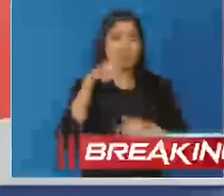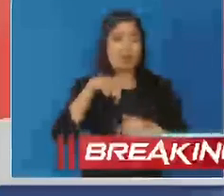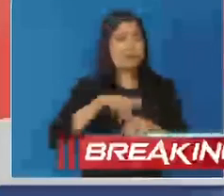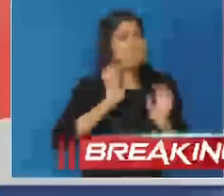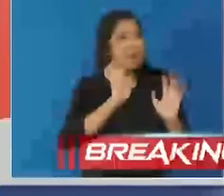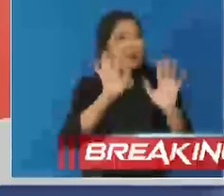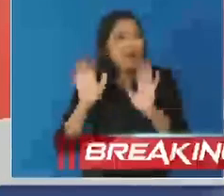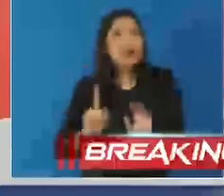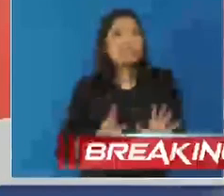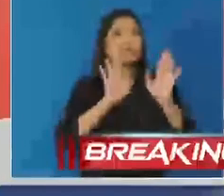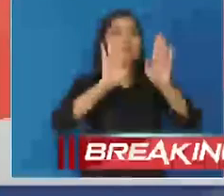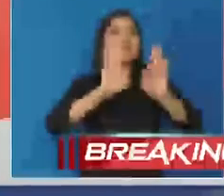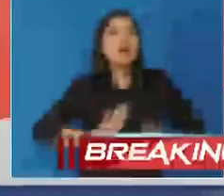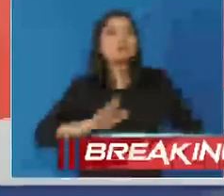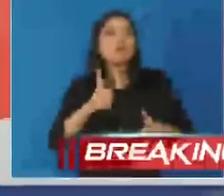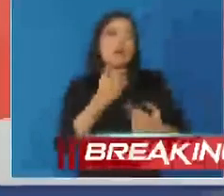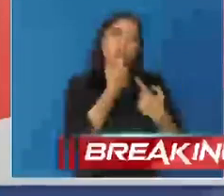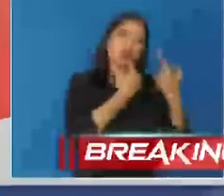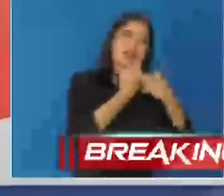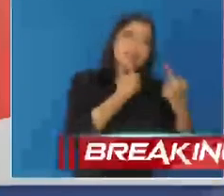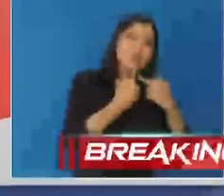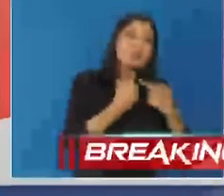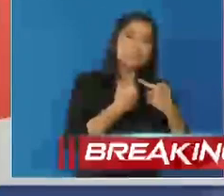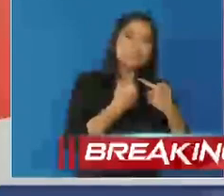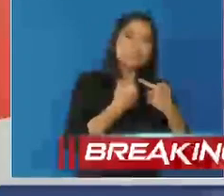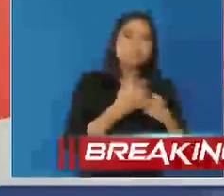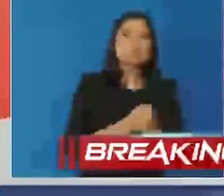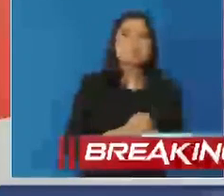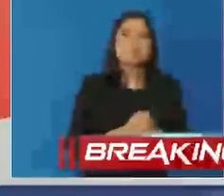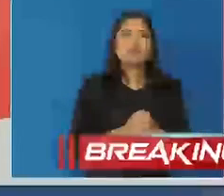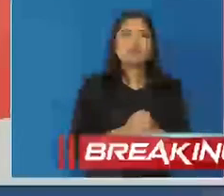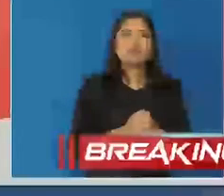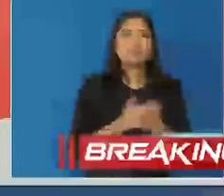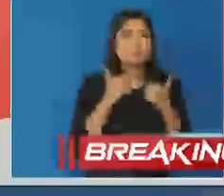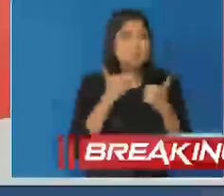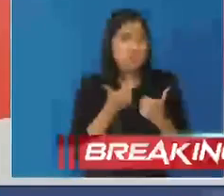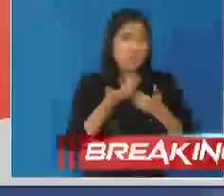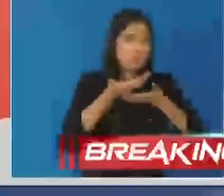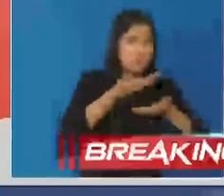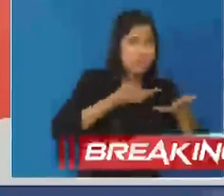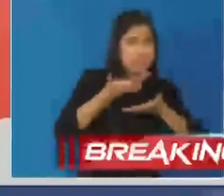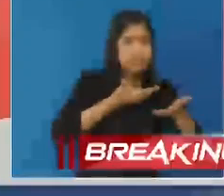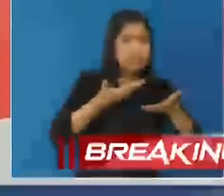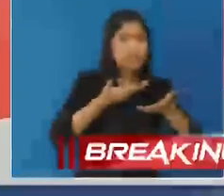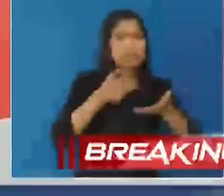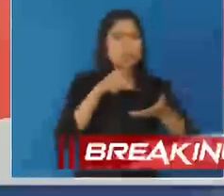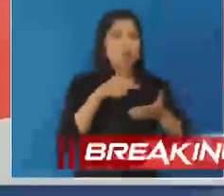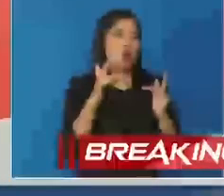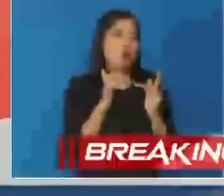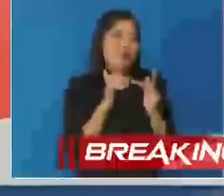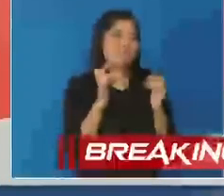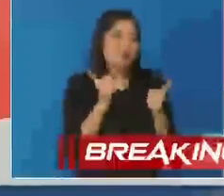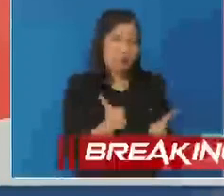untuk berkonsultasi bahkan bisa berinteraktif langsung dengan yang memberikan konsultasi